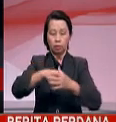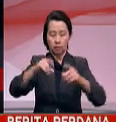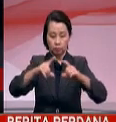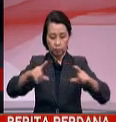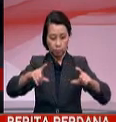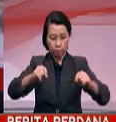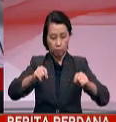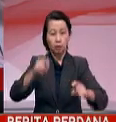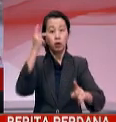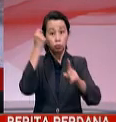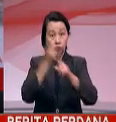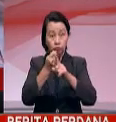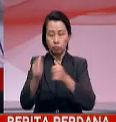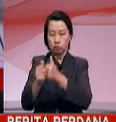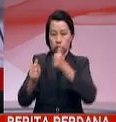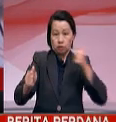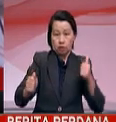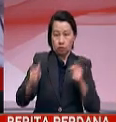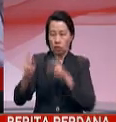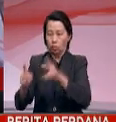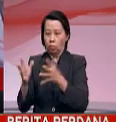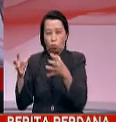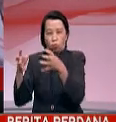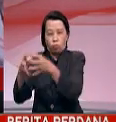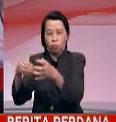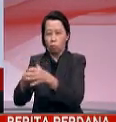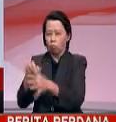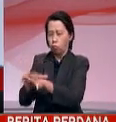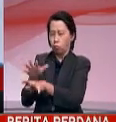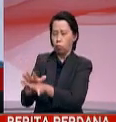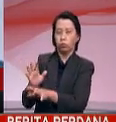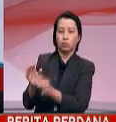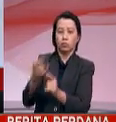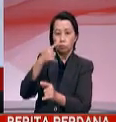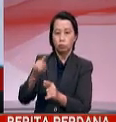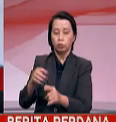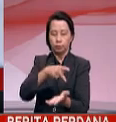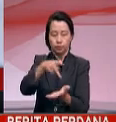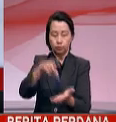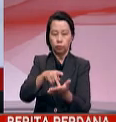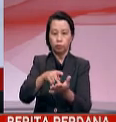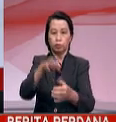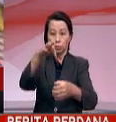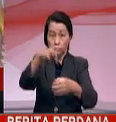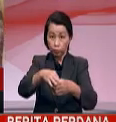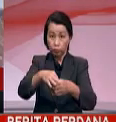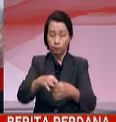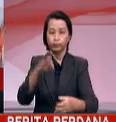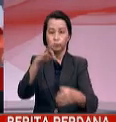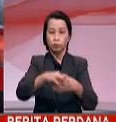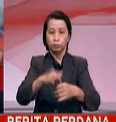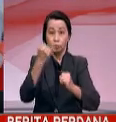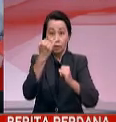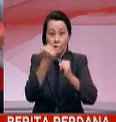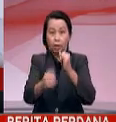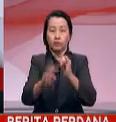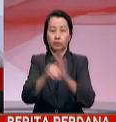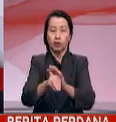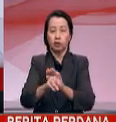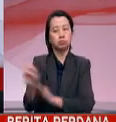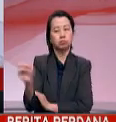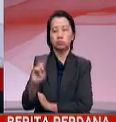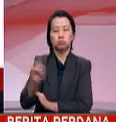pengundi. Tujuannya bagi mengelak pengundi berkumpul dalam jumlah yang ramai di pusat pengundian. Mengundi pada saat akhir